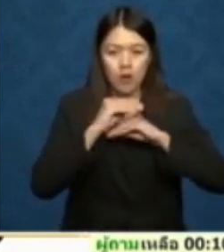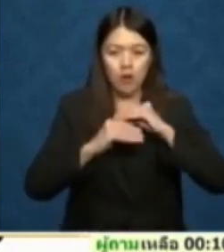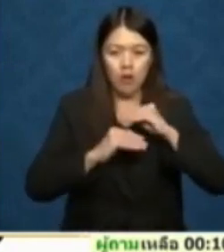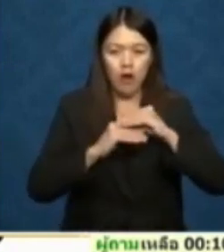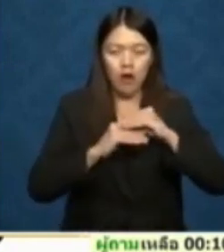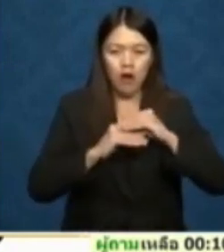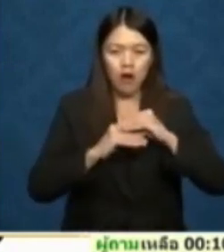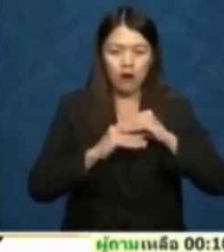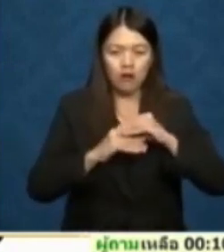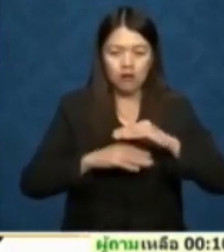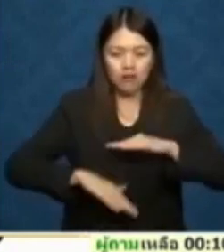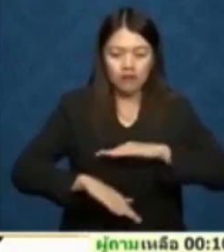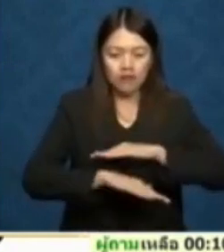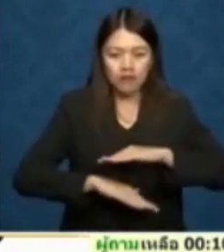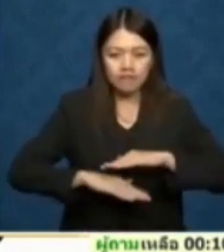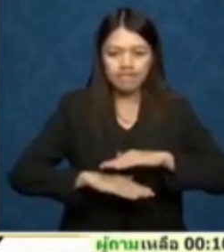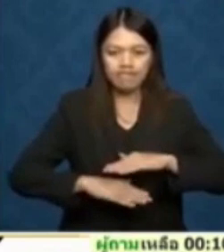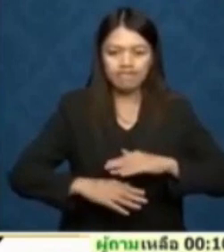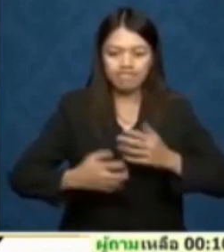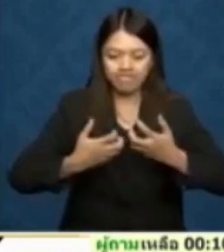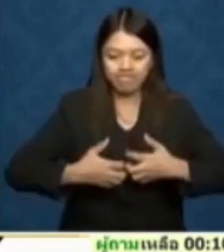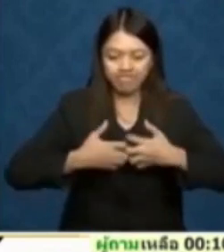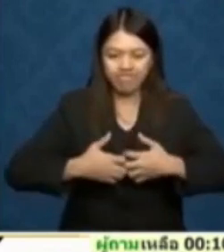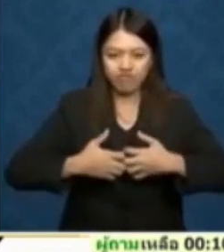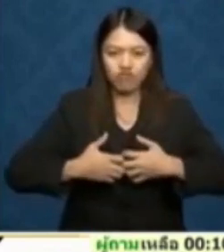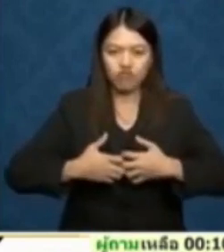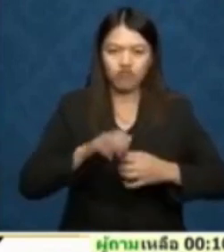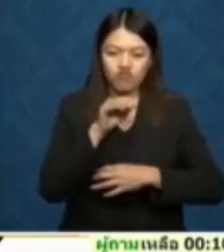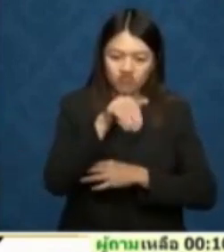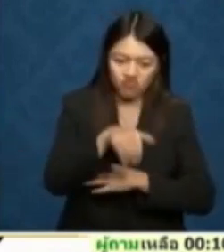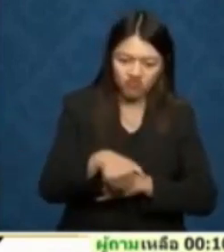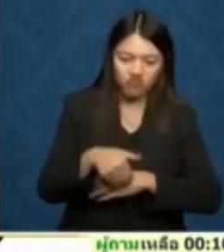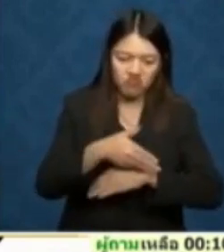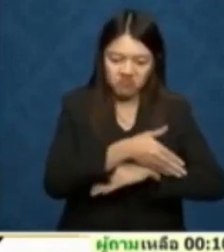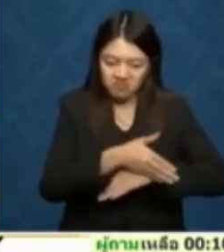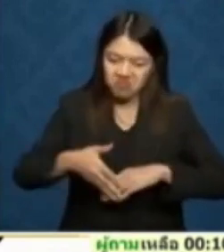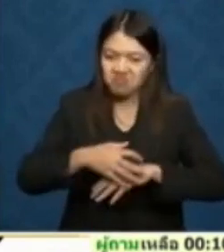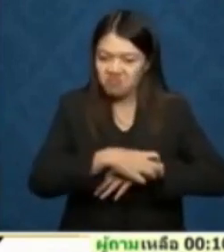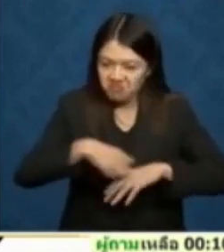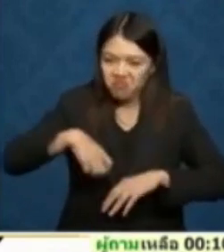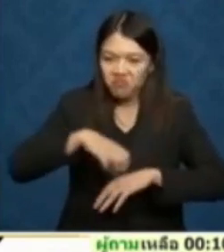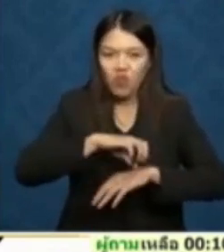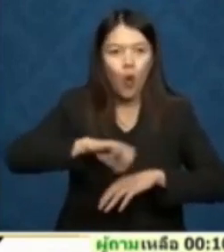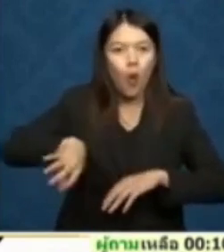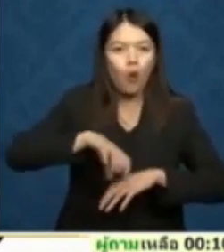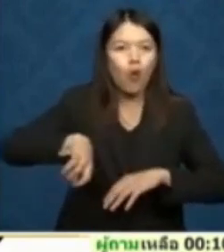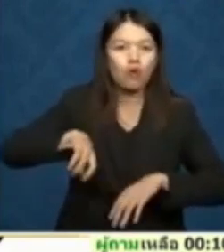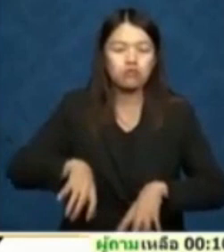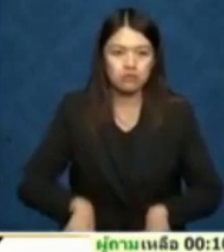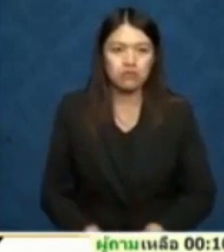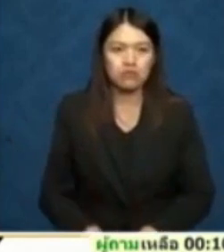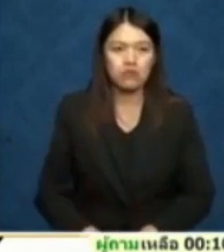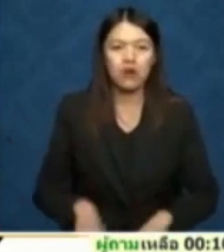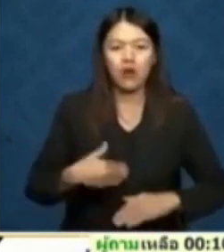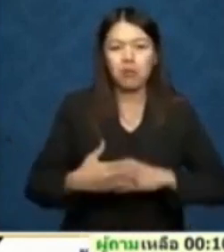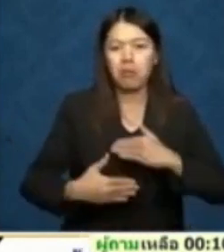ำเอาเครื่องจักรมีรถแบ็คโฮและอื่นๆเข้าทำการรื้อถอนบันไดจุดเกิดเหตุออก